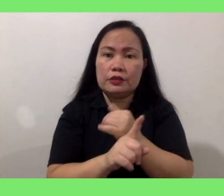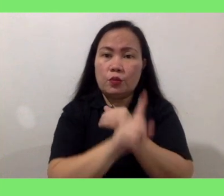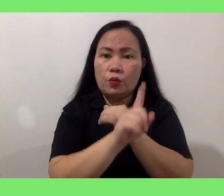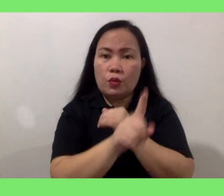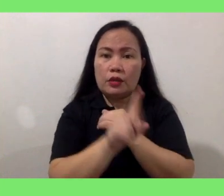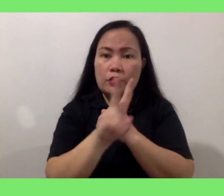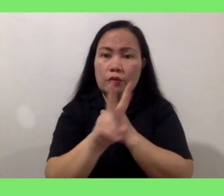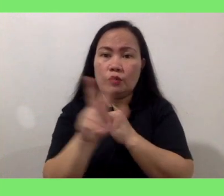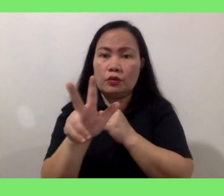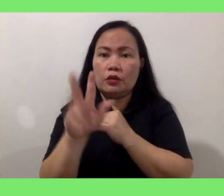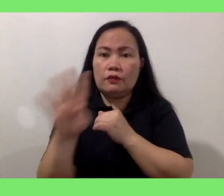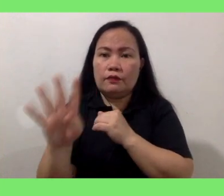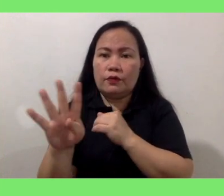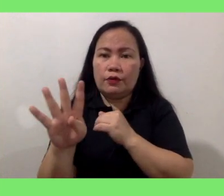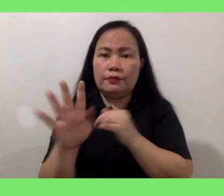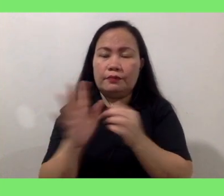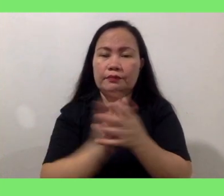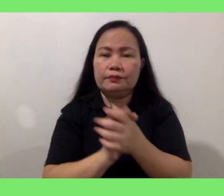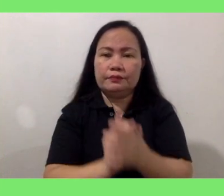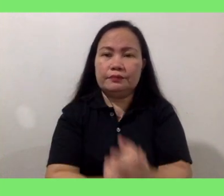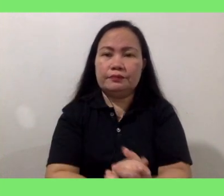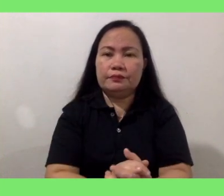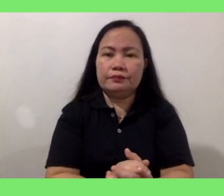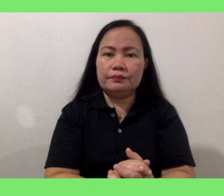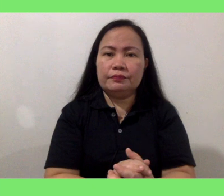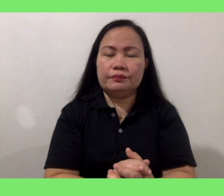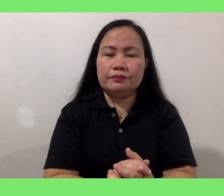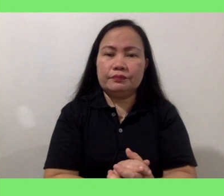rays. I-check mo, 1, 2,